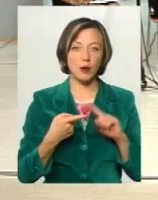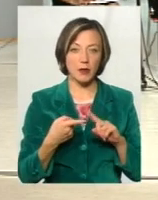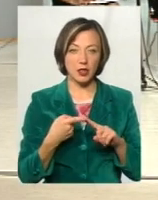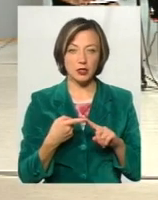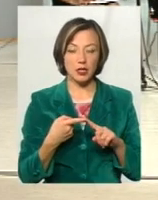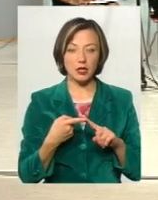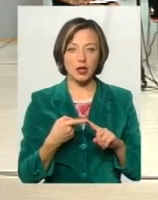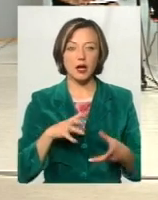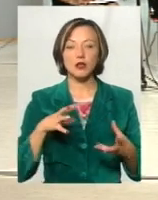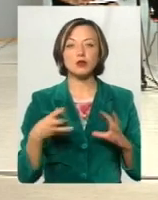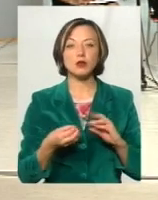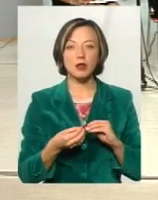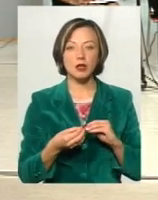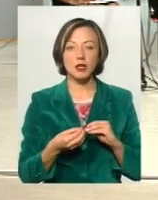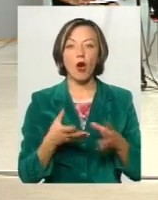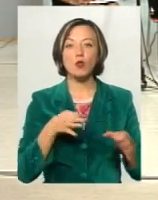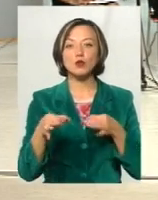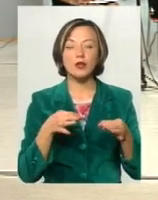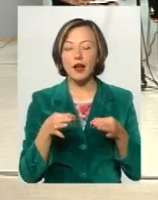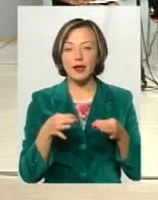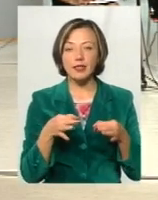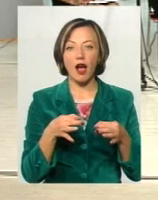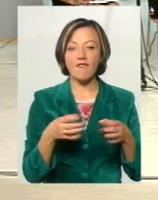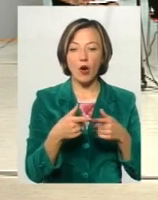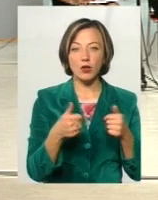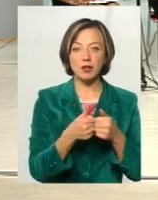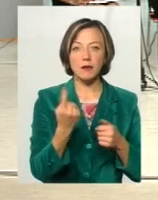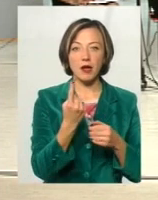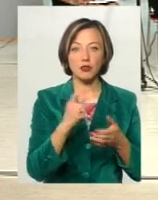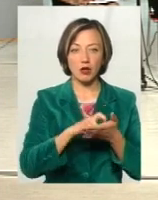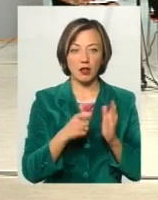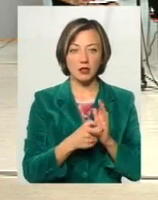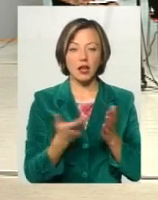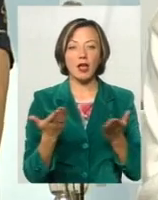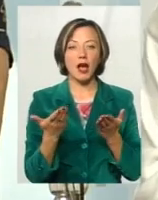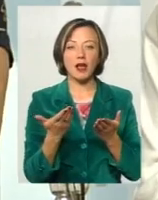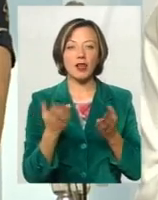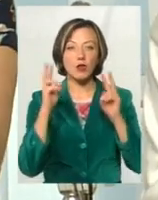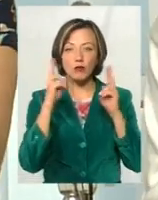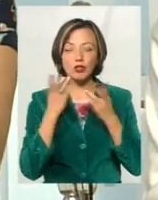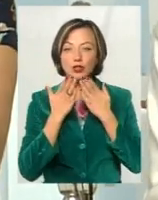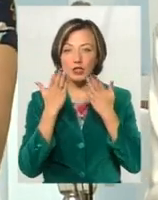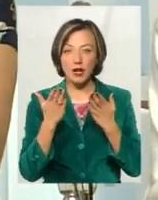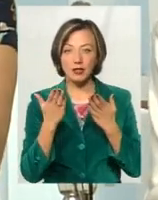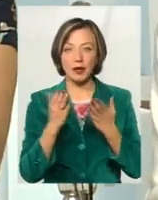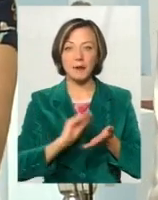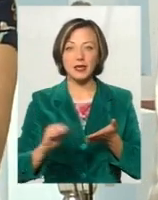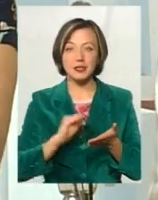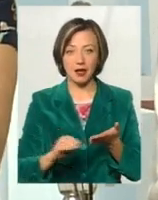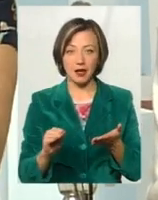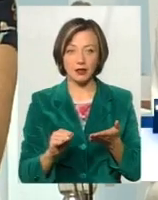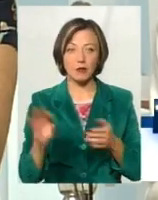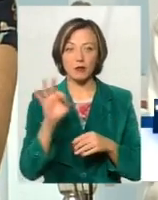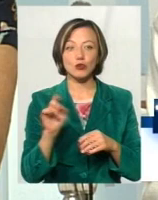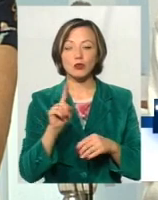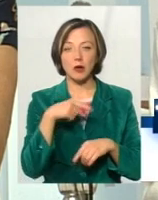які консультації, які факультативи можуть бути для учнів першого класу? Які не вміє ще читати, не вміє писати. Про